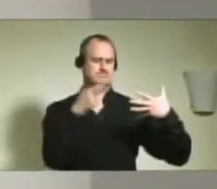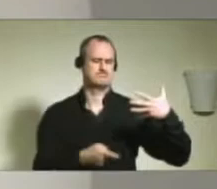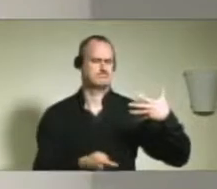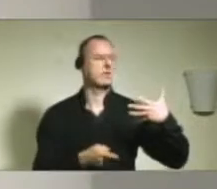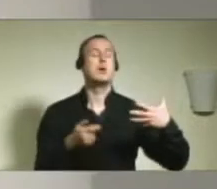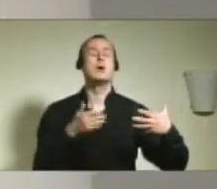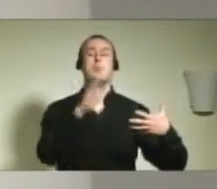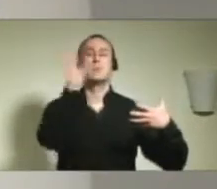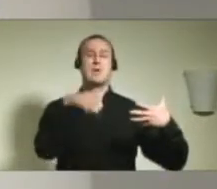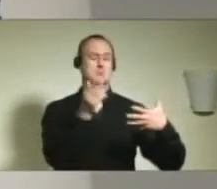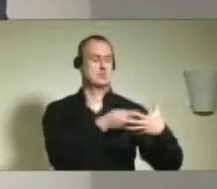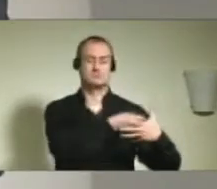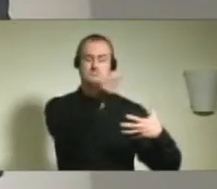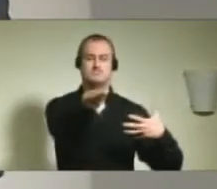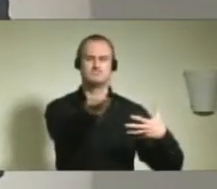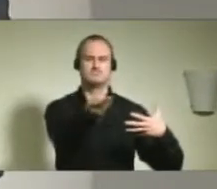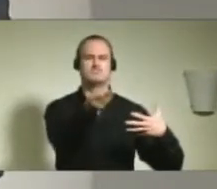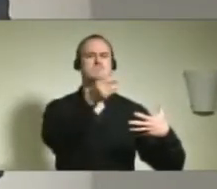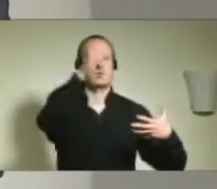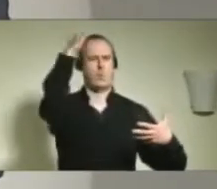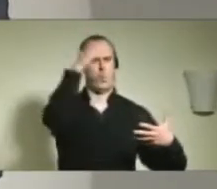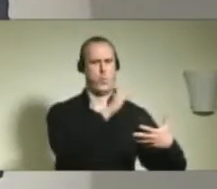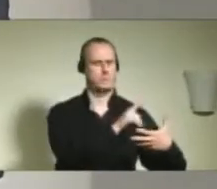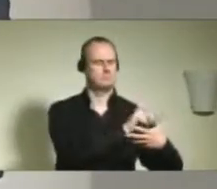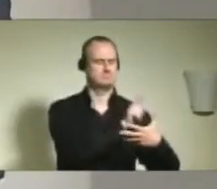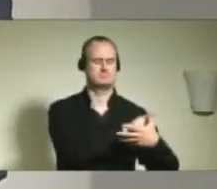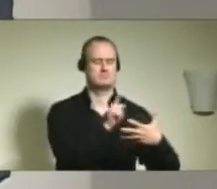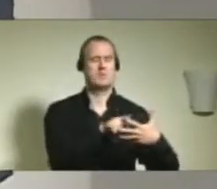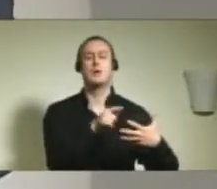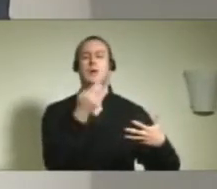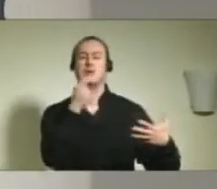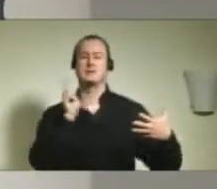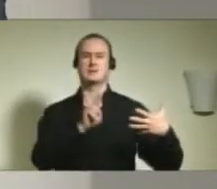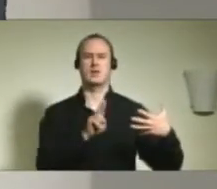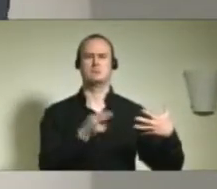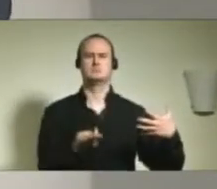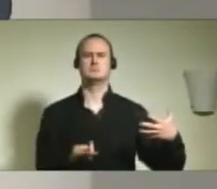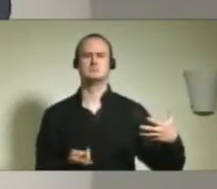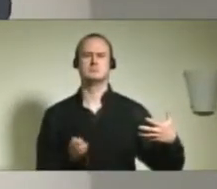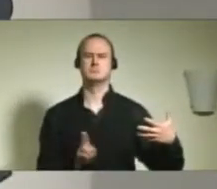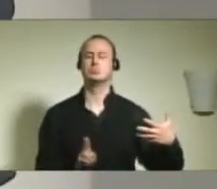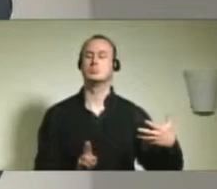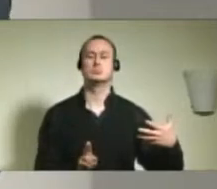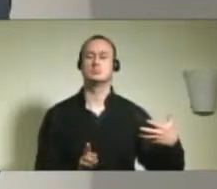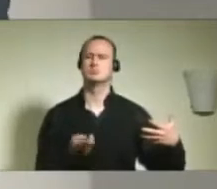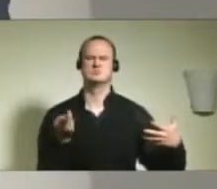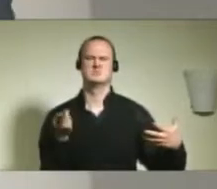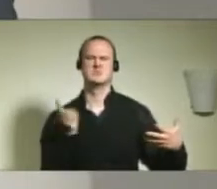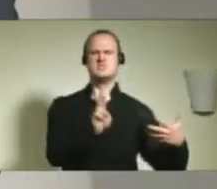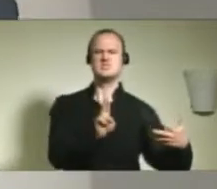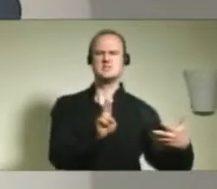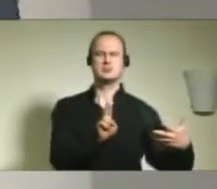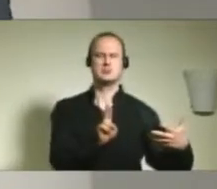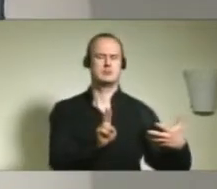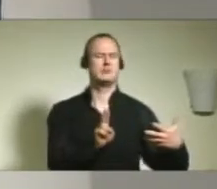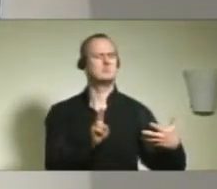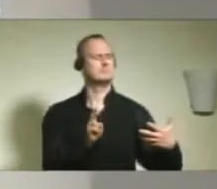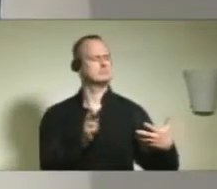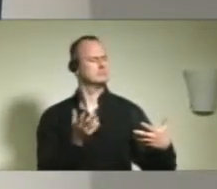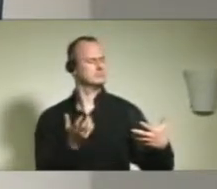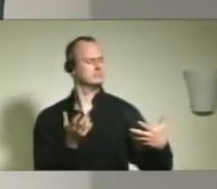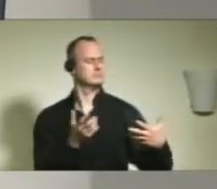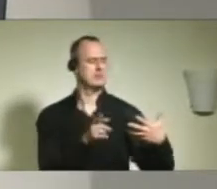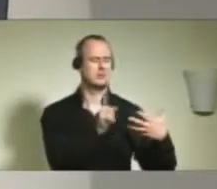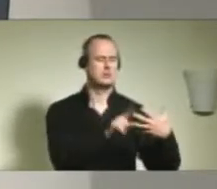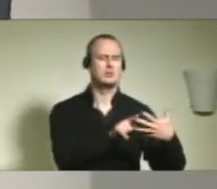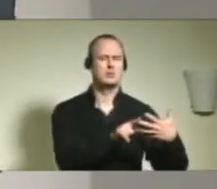domicile, il faut augmenter le prix du timbre d'une façon usurière, il faut ensuite transférer dans le